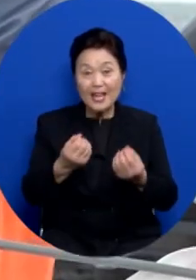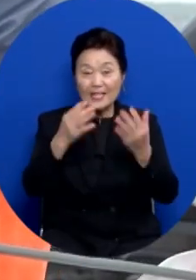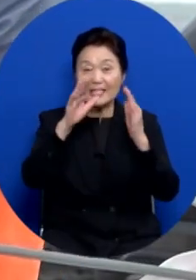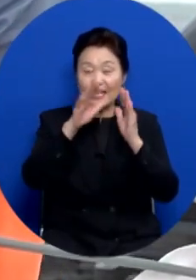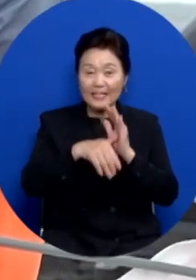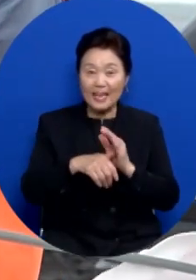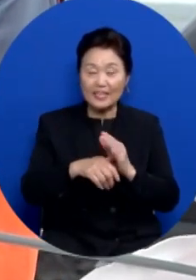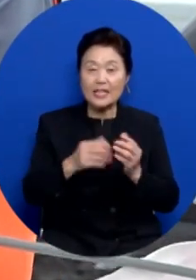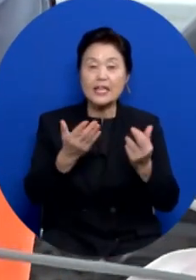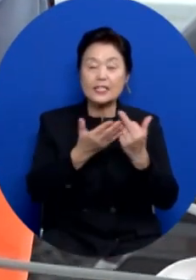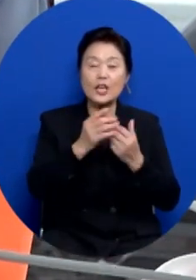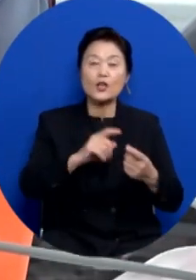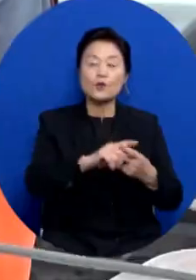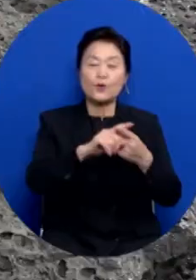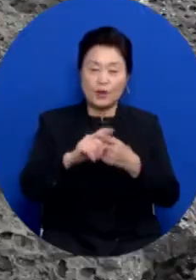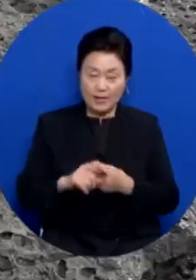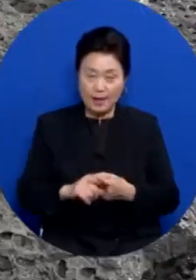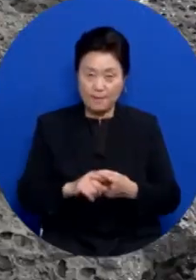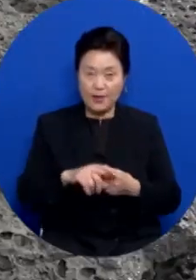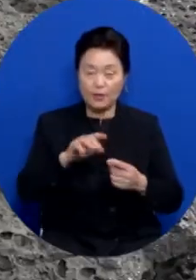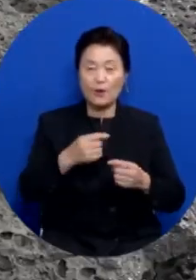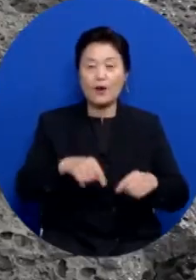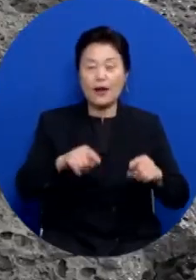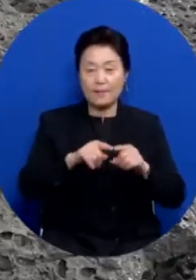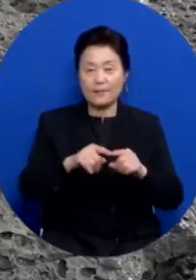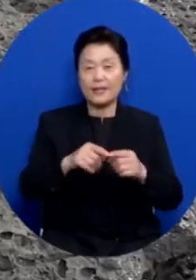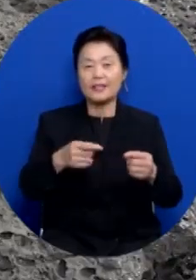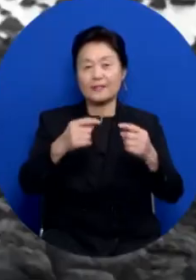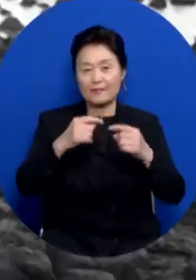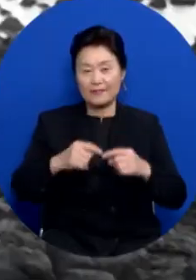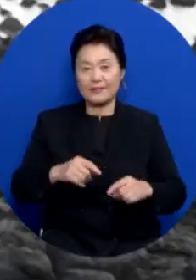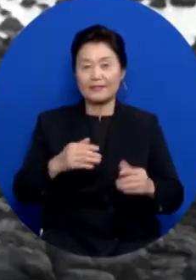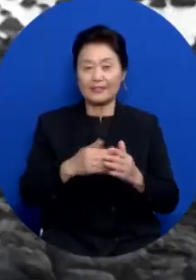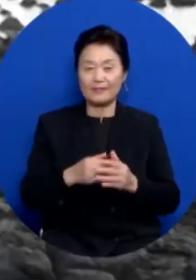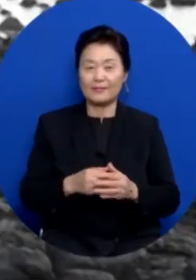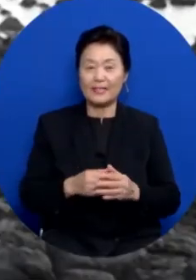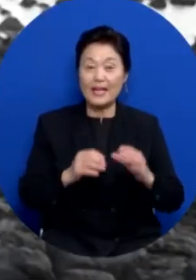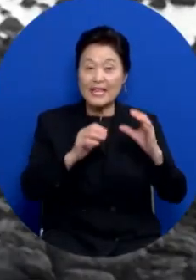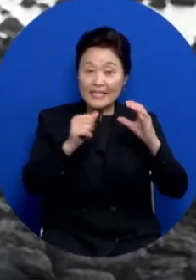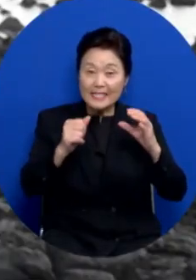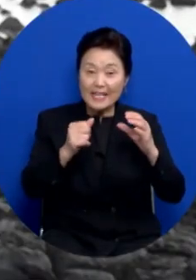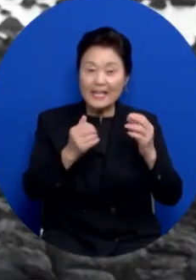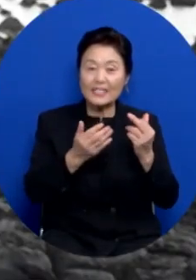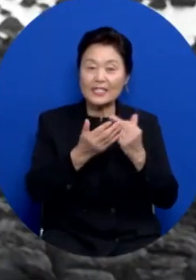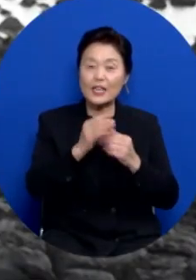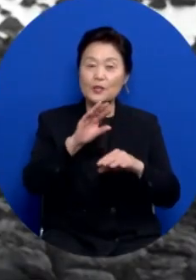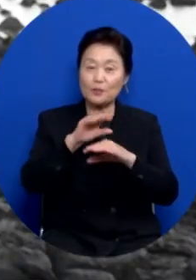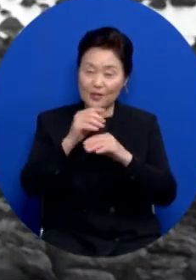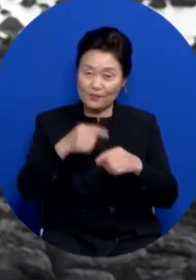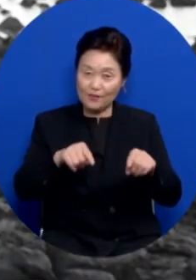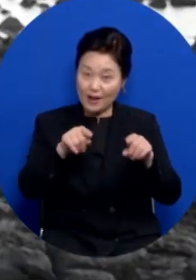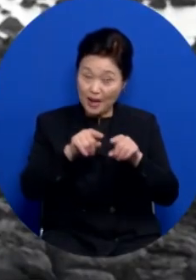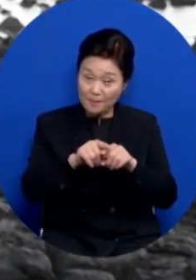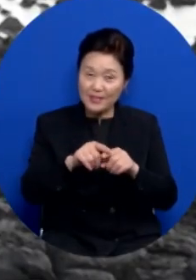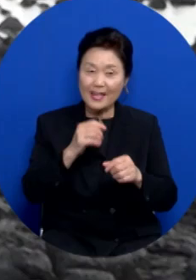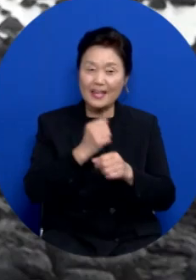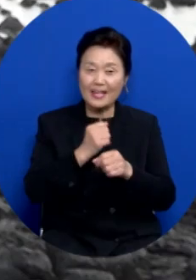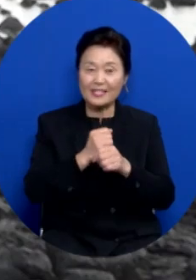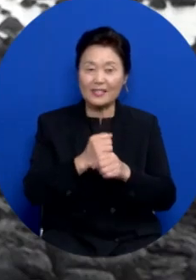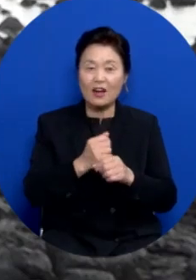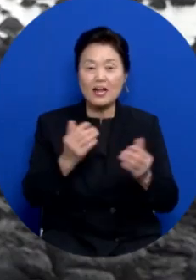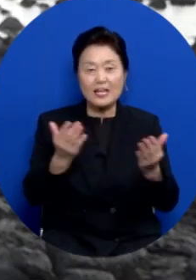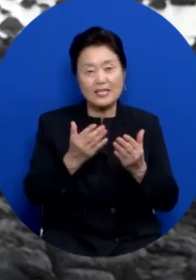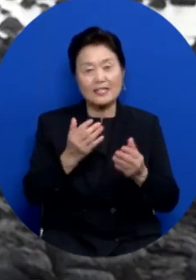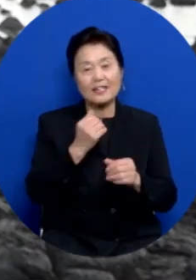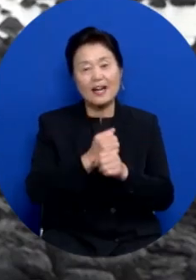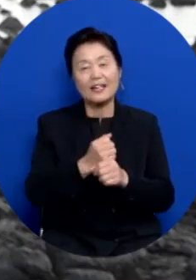제주연합회도 같은 마음으로 참여하며 그 의미를 더했습니다. 또 이렇게 CTX와 함께 주관해서 함께 이렇게 하게 된